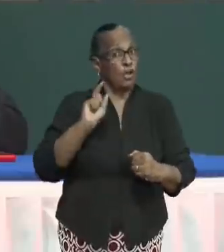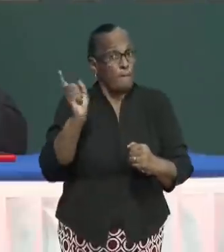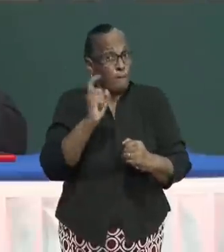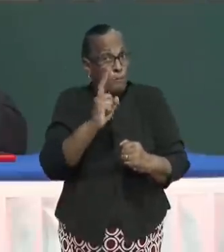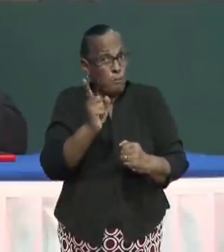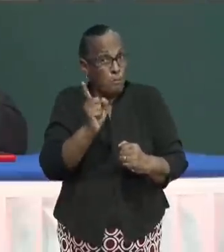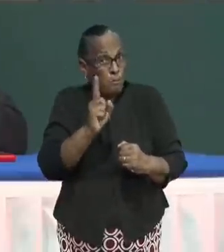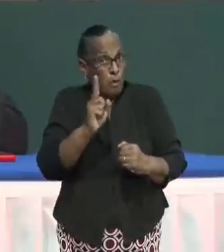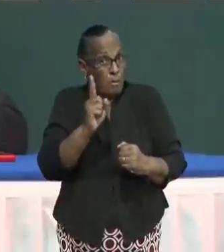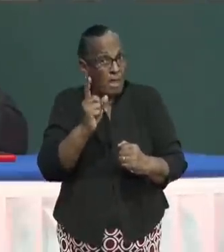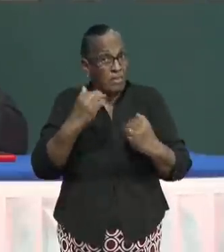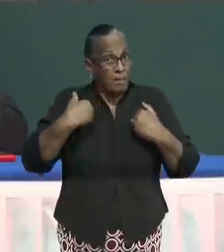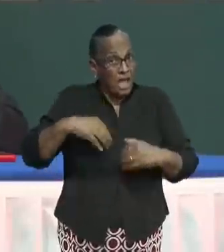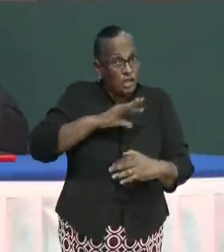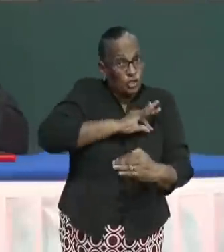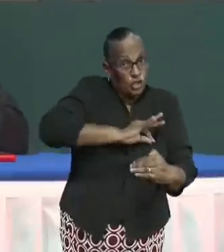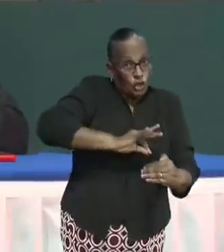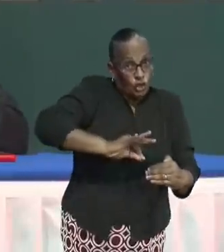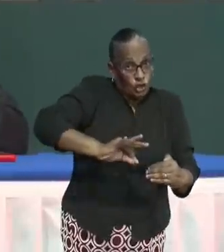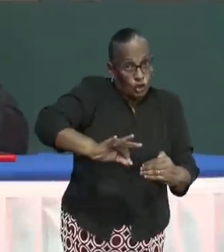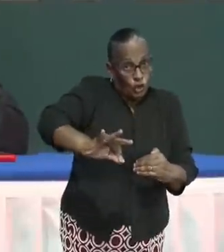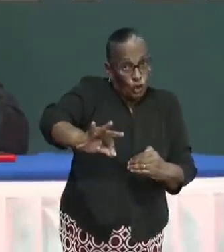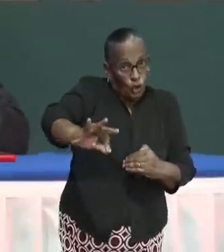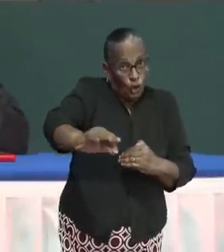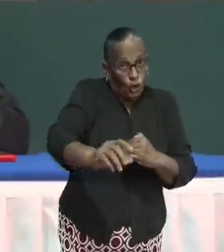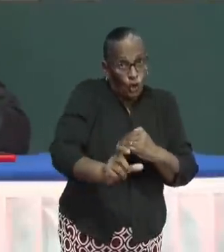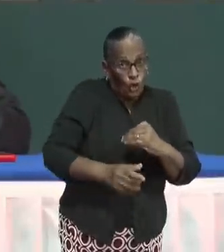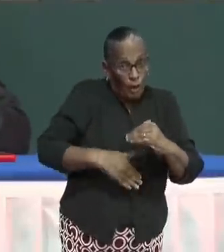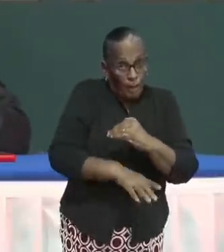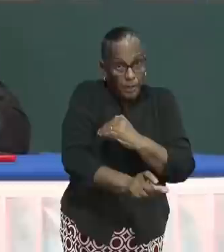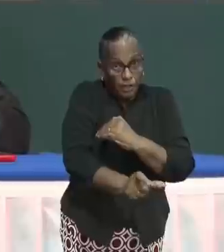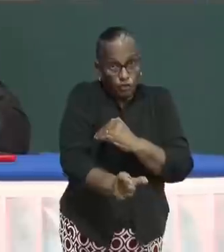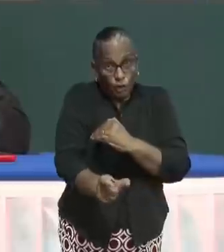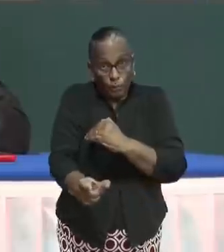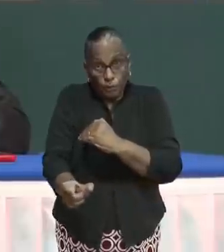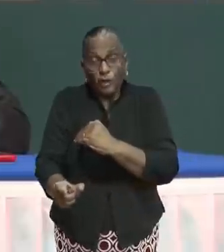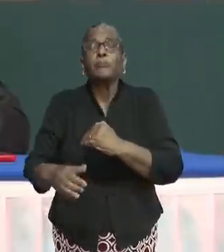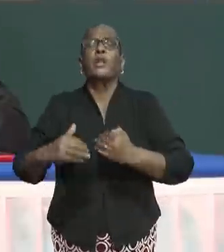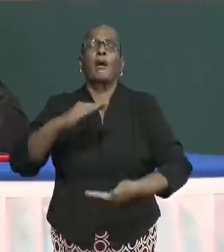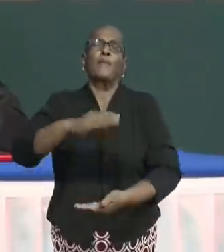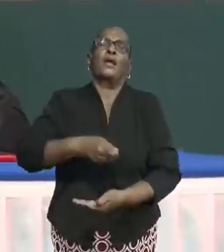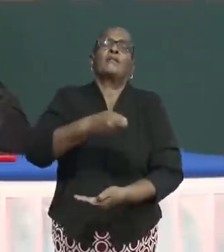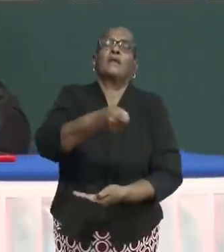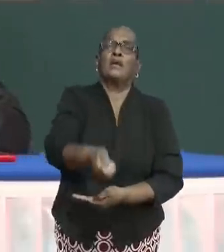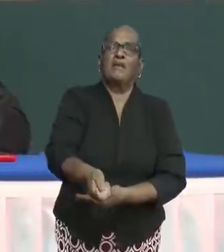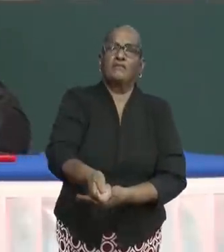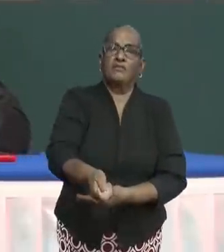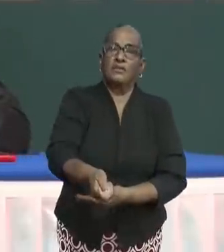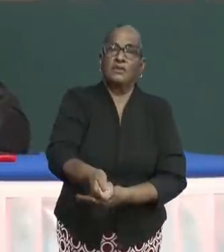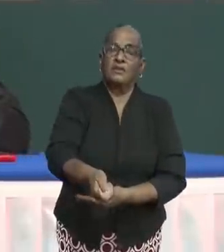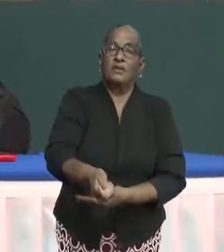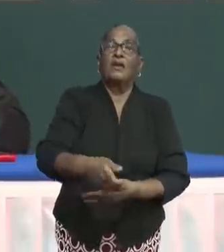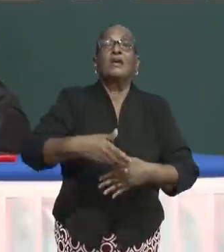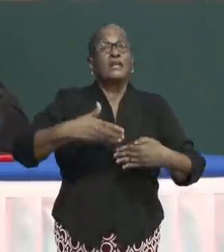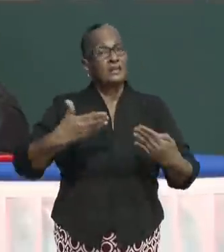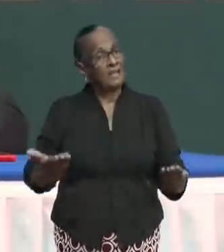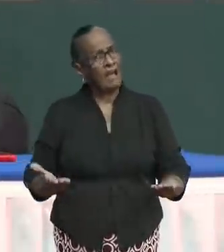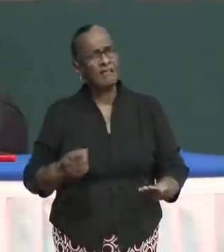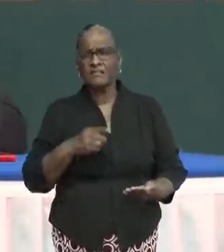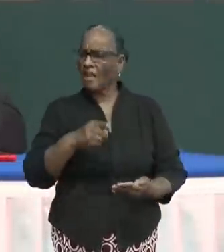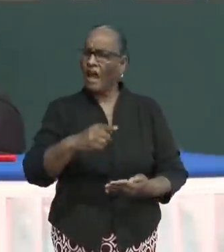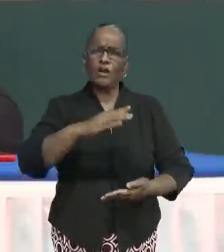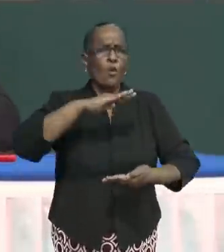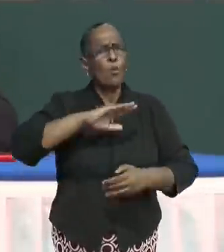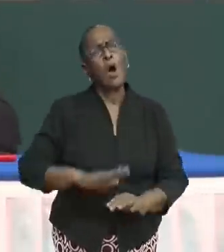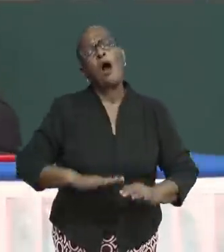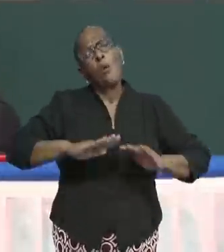dat de sma ege baka, na de doorpu, usagi dem paket oktu, so dat if de dappe, de naf waktitap